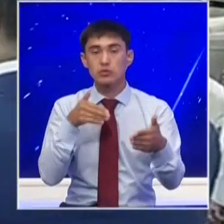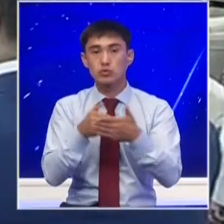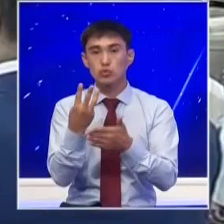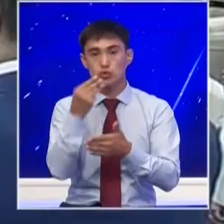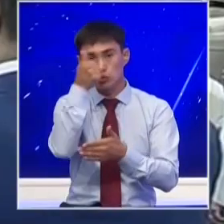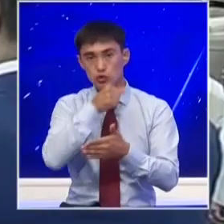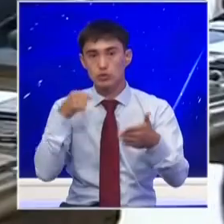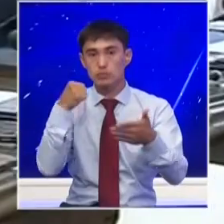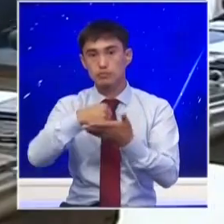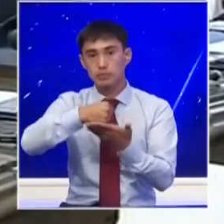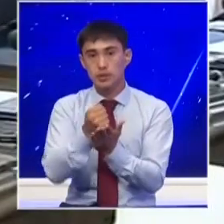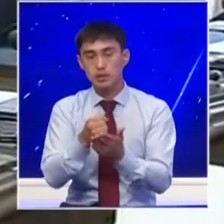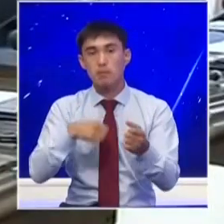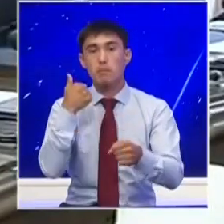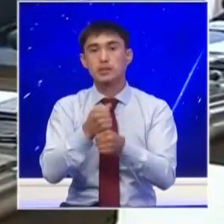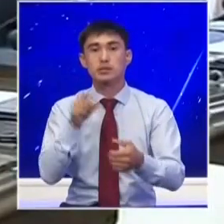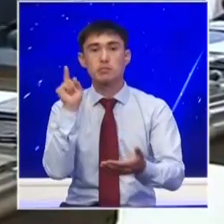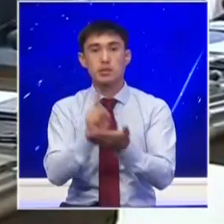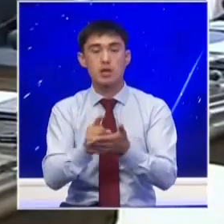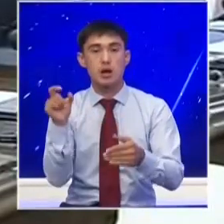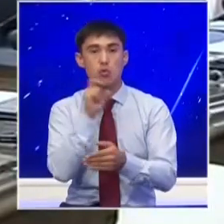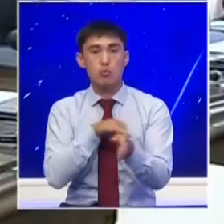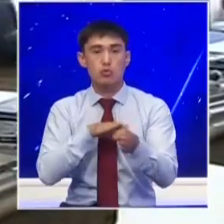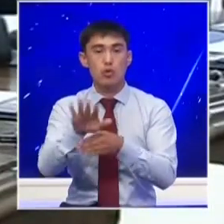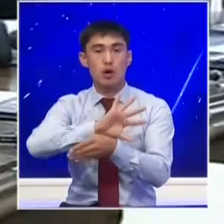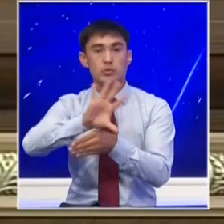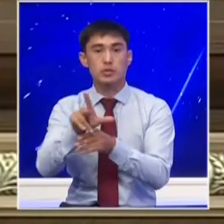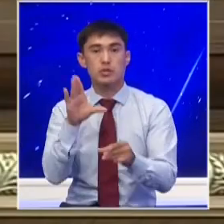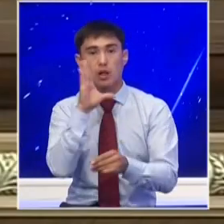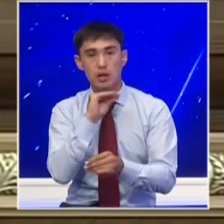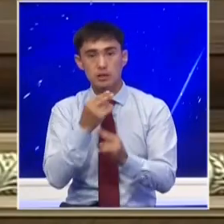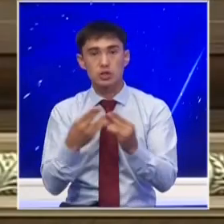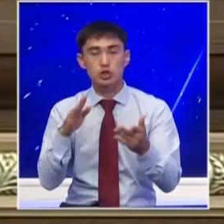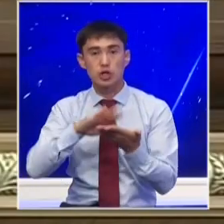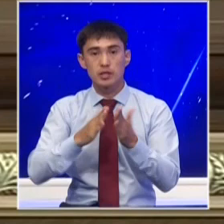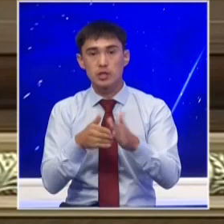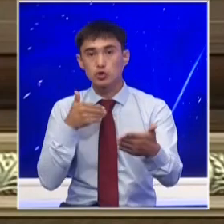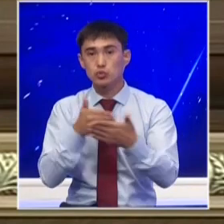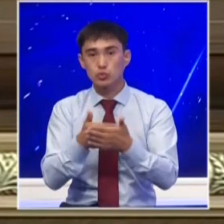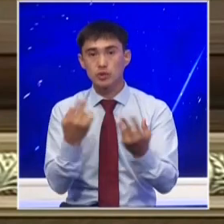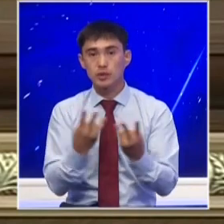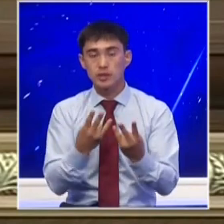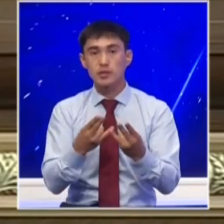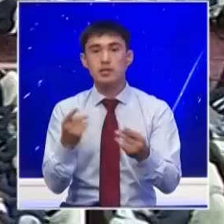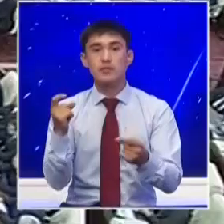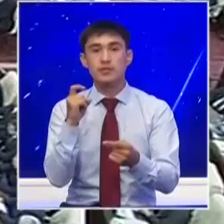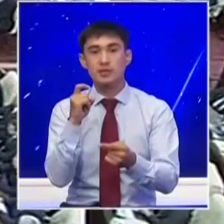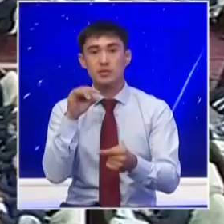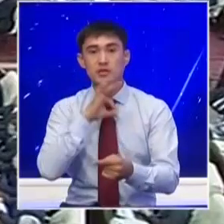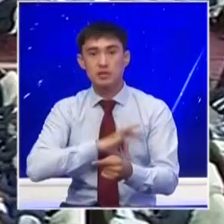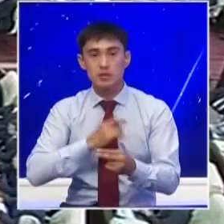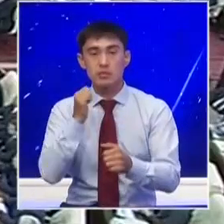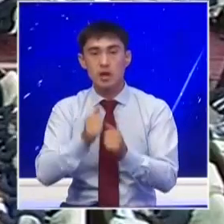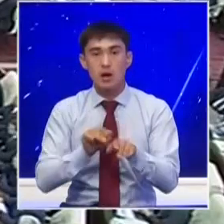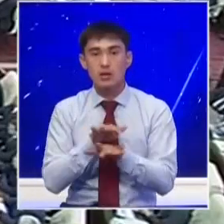бекітті. Басты міндет экономика өзімізді толық қамтамасыз ете алатын жағдайға жетуі керек. Тиімді тетігі